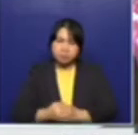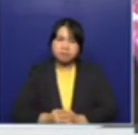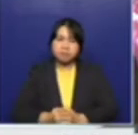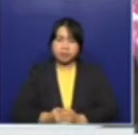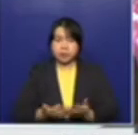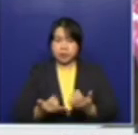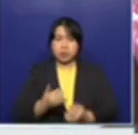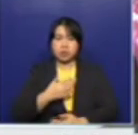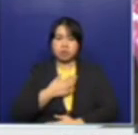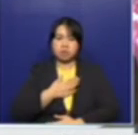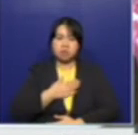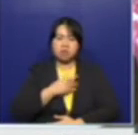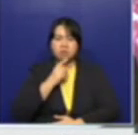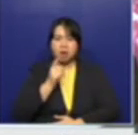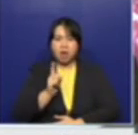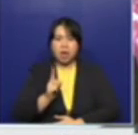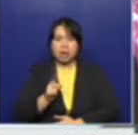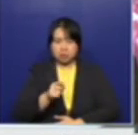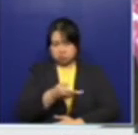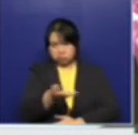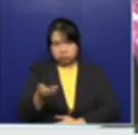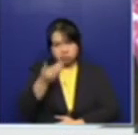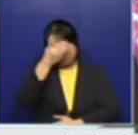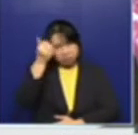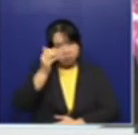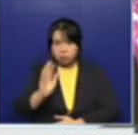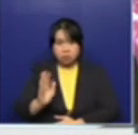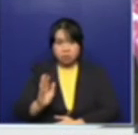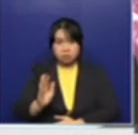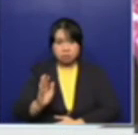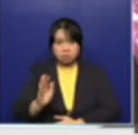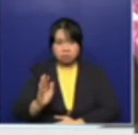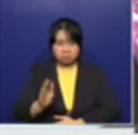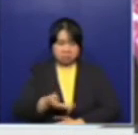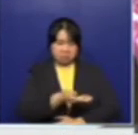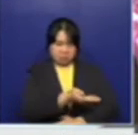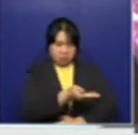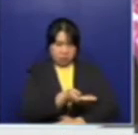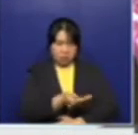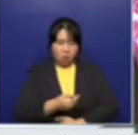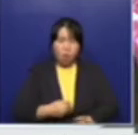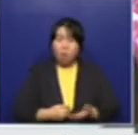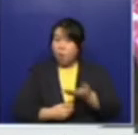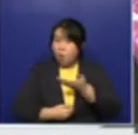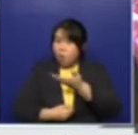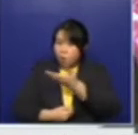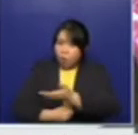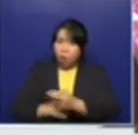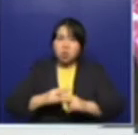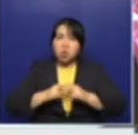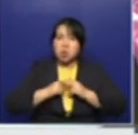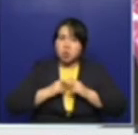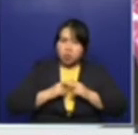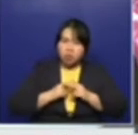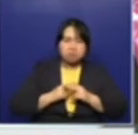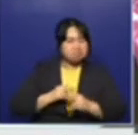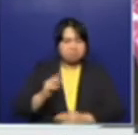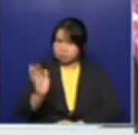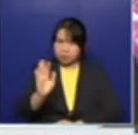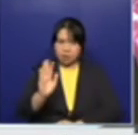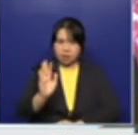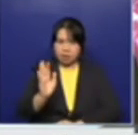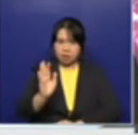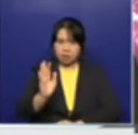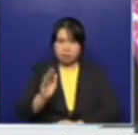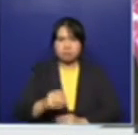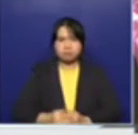มไม่อยากให้ทุกคนลืมว่าพวกเขาไม่ได้เรียกร้องเพื่อตัวเขาเอง